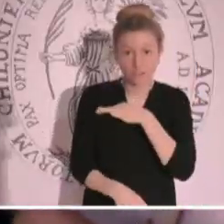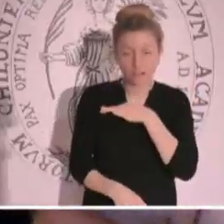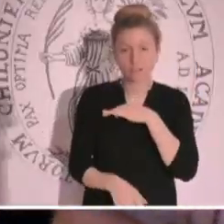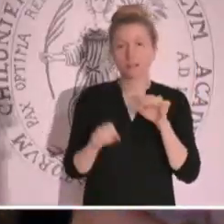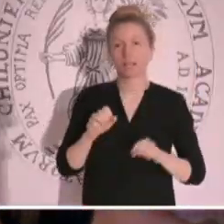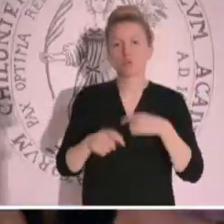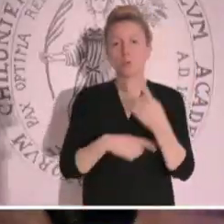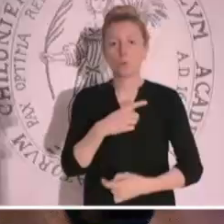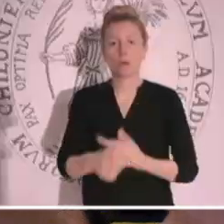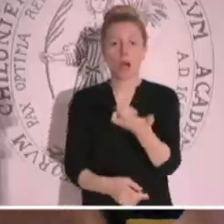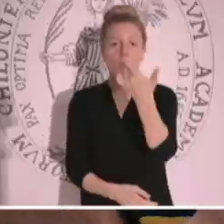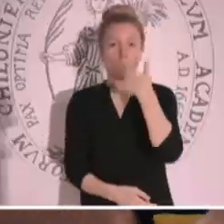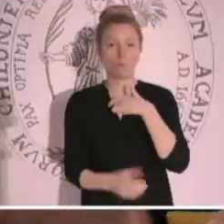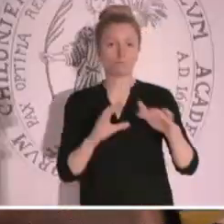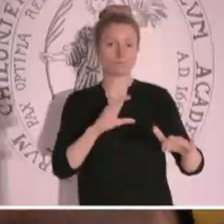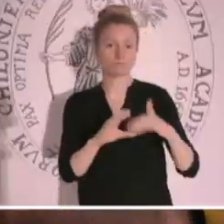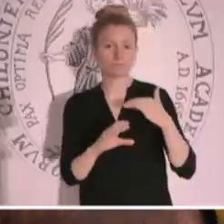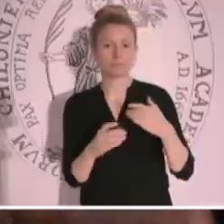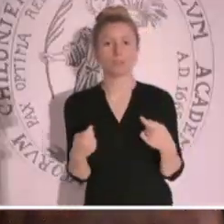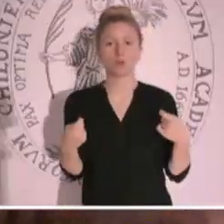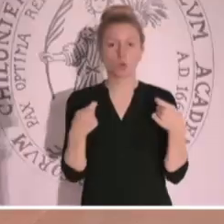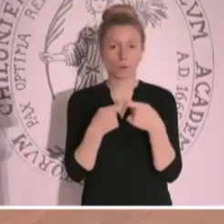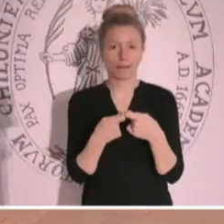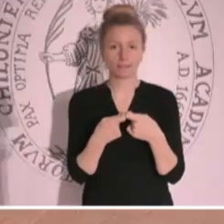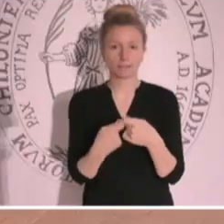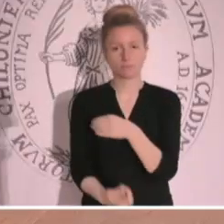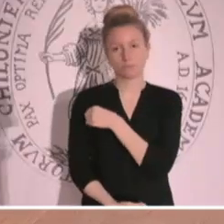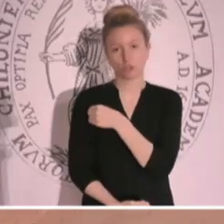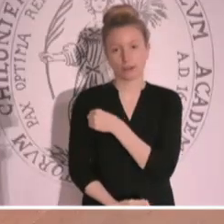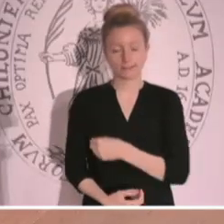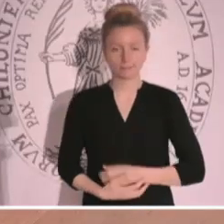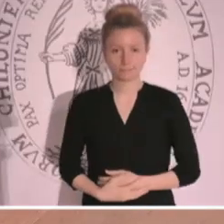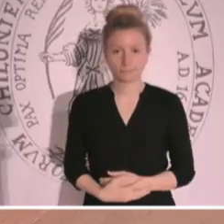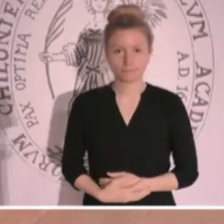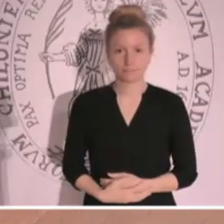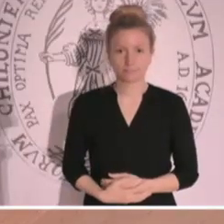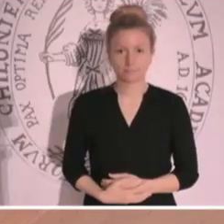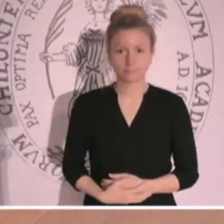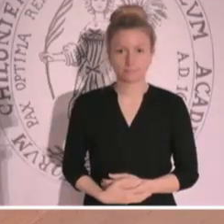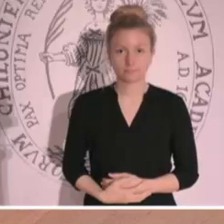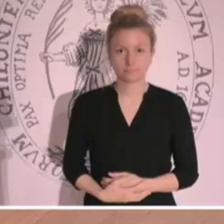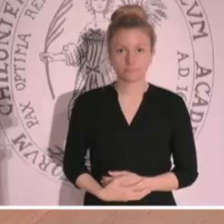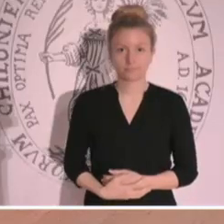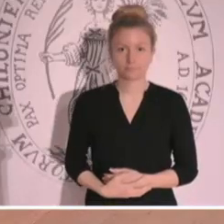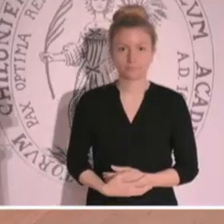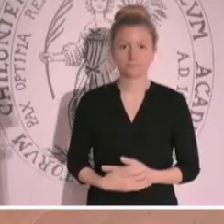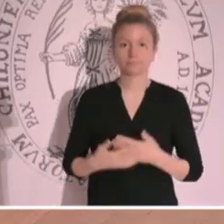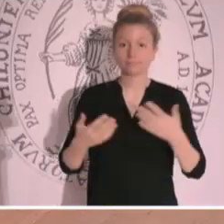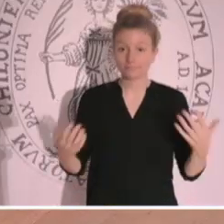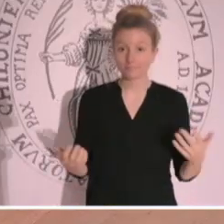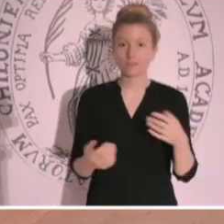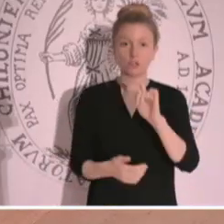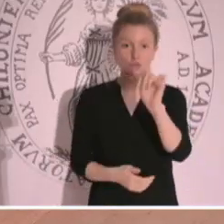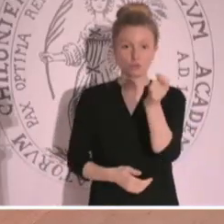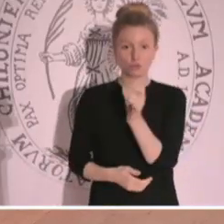hören. Mit der Immatrikulation an der Christian-Albrechts-Universität habt ihr das Privileg, einmal